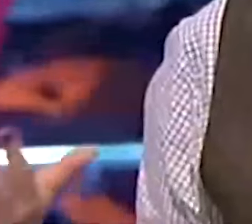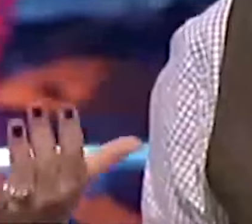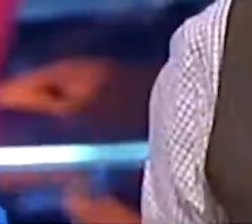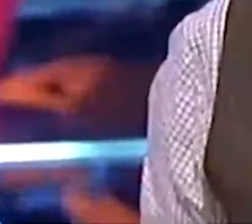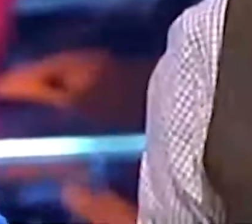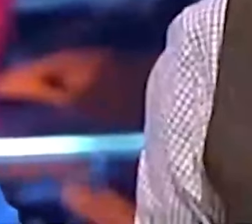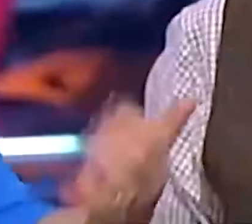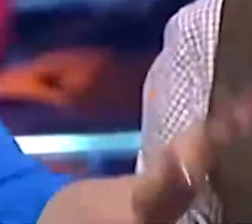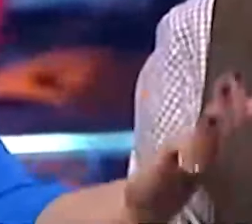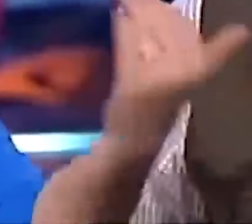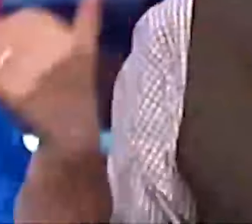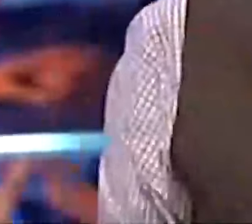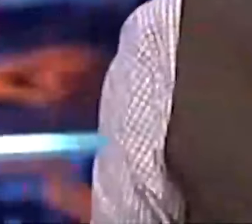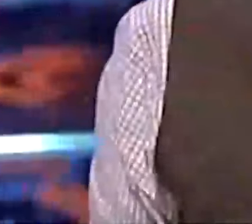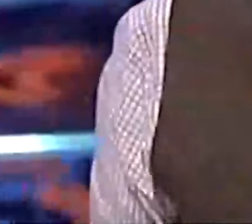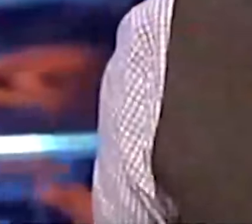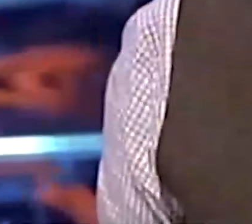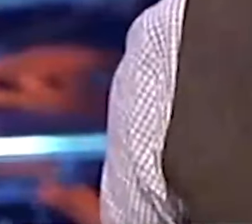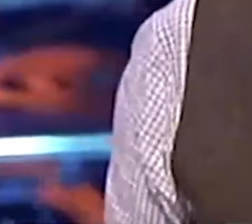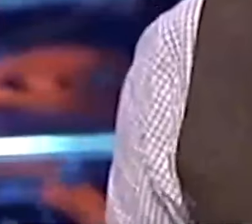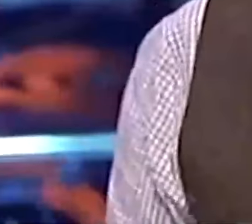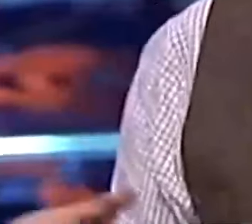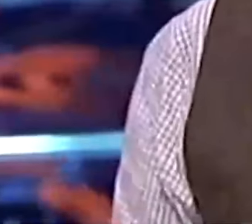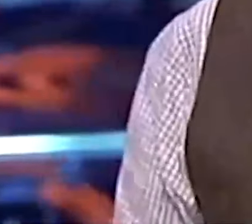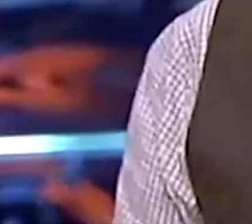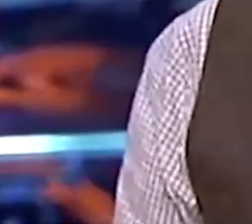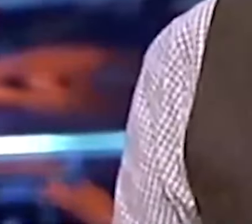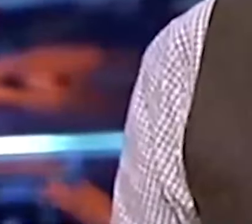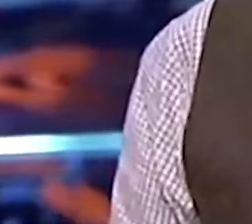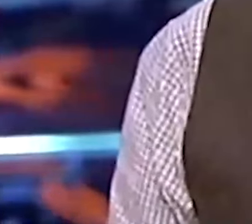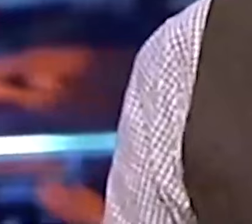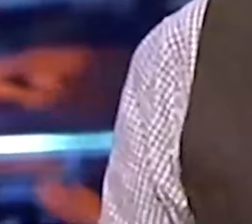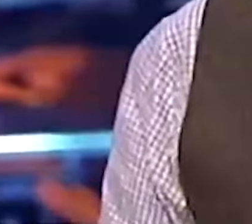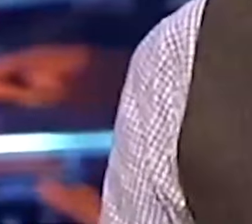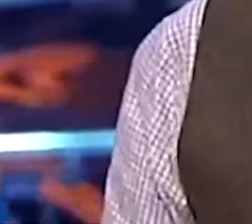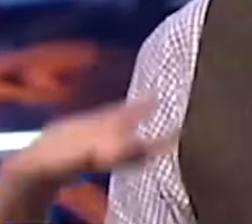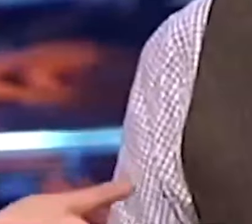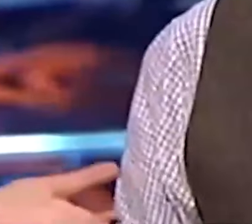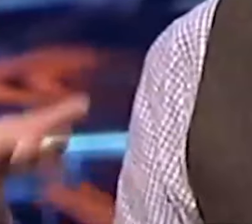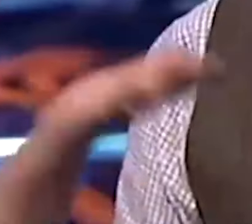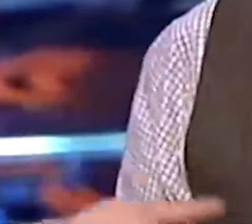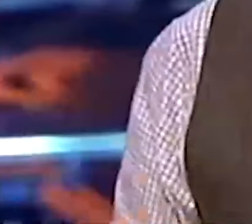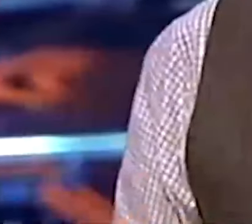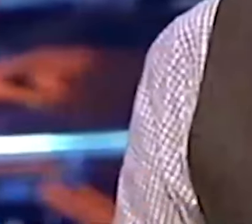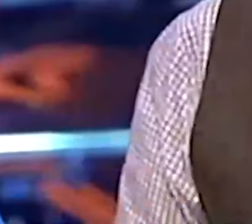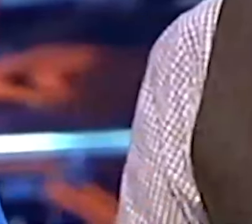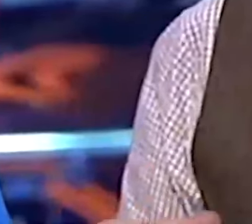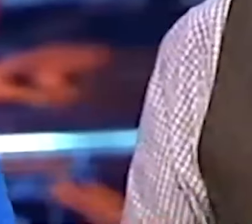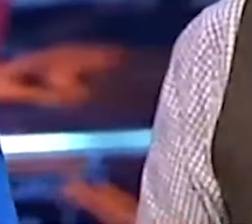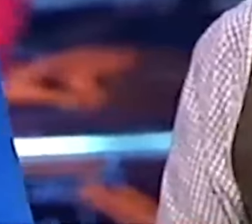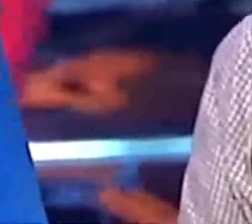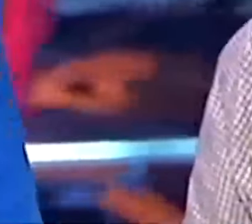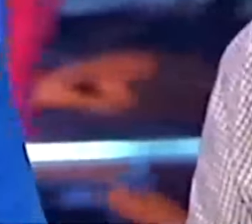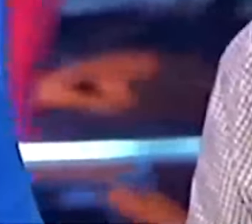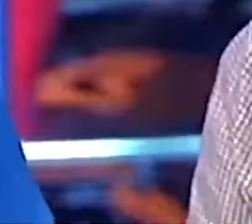daha önce kendisiyle danıştık. Çok da böyle keyifli geri dönüşler aldık. Fakat hiç tanışmamıştım. Yani görünce çok ayıp oldu ama yapacak bir şey yok. İlk